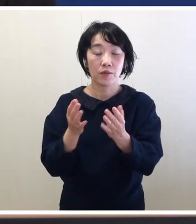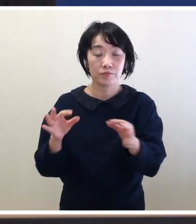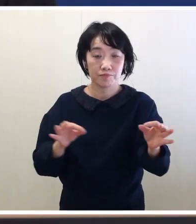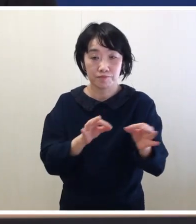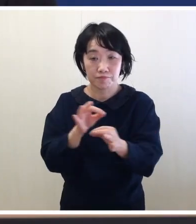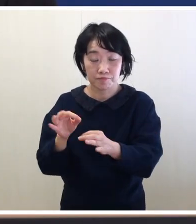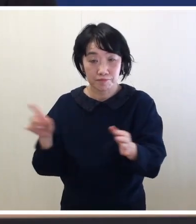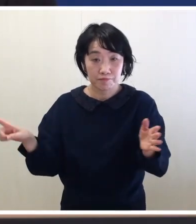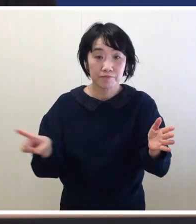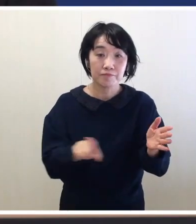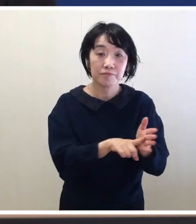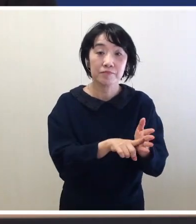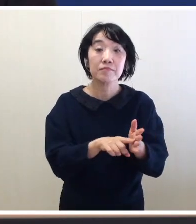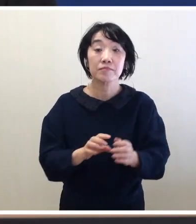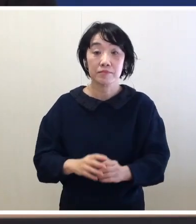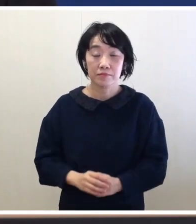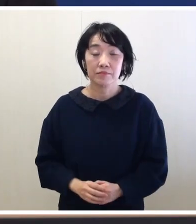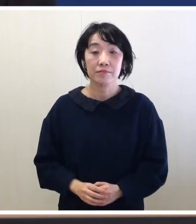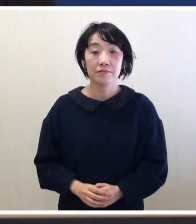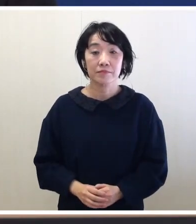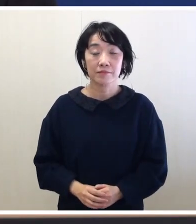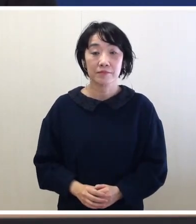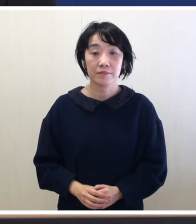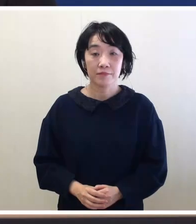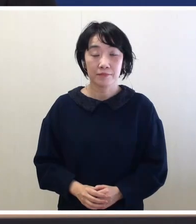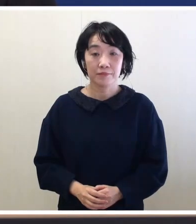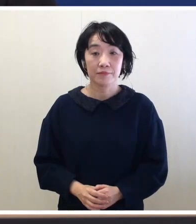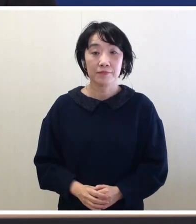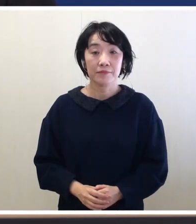校として経営してまいりましたが、